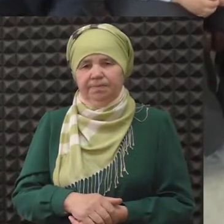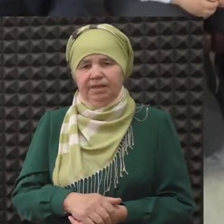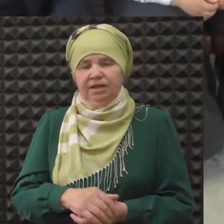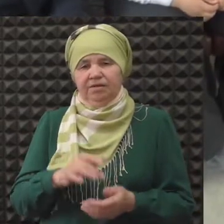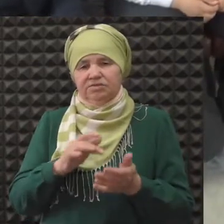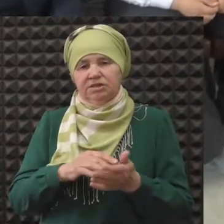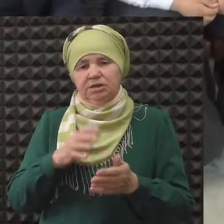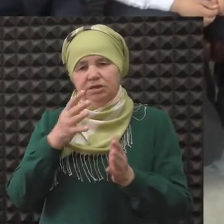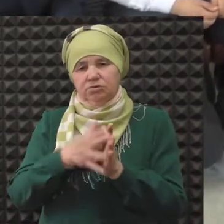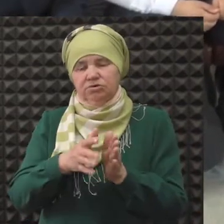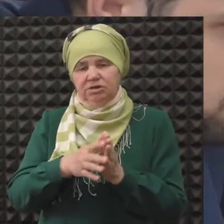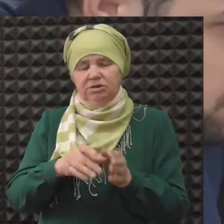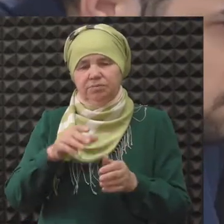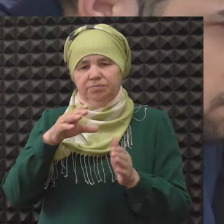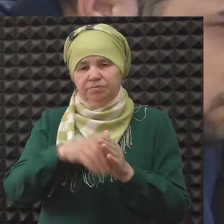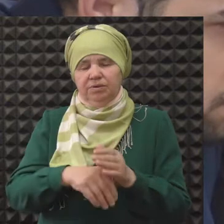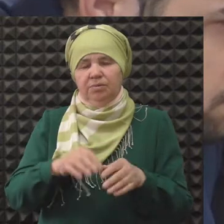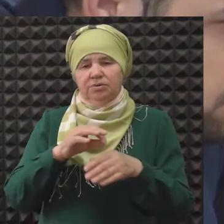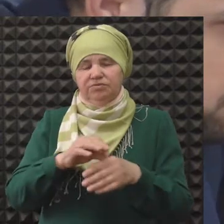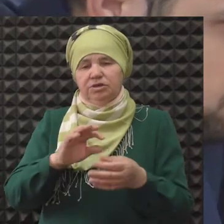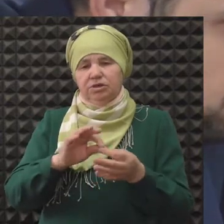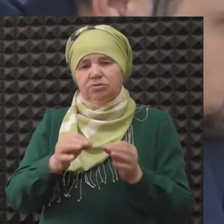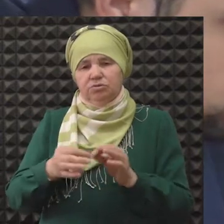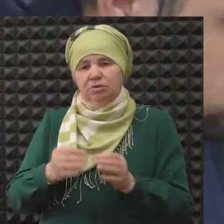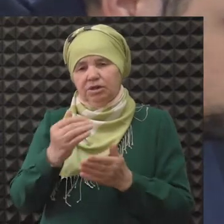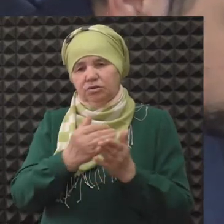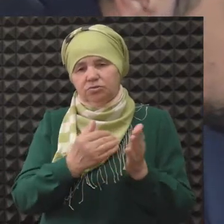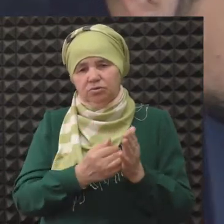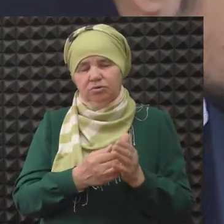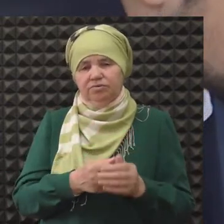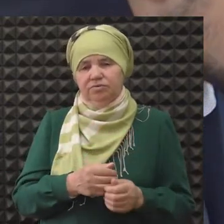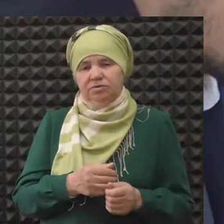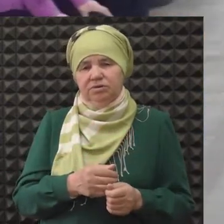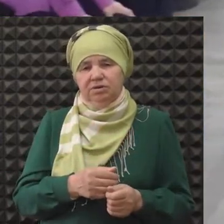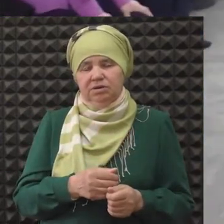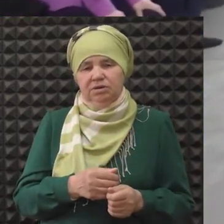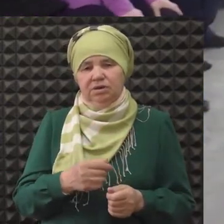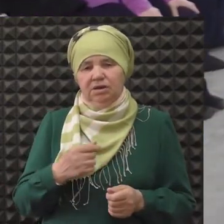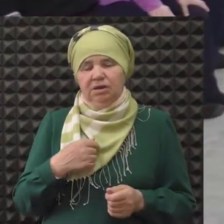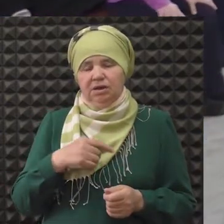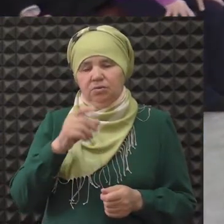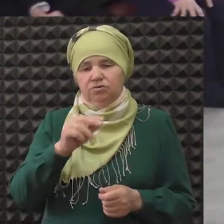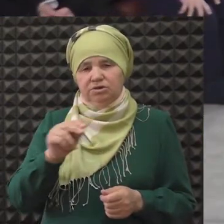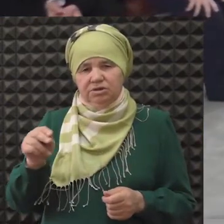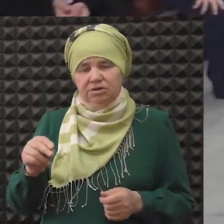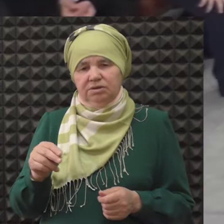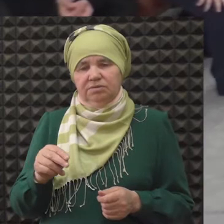В Центре изучения Корана при мечети Ярдам прошло подведение итогов учебного года. Родители Шакирты,